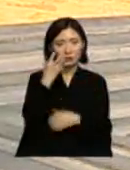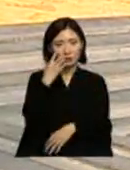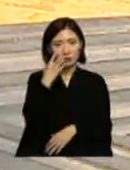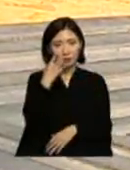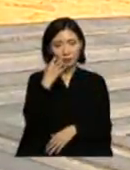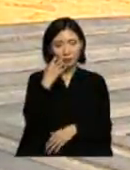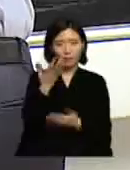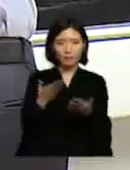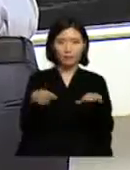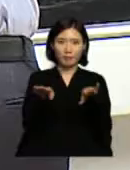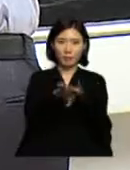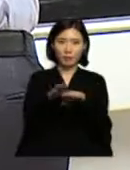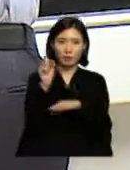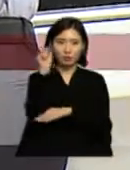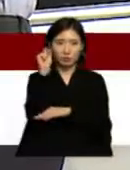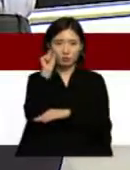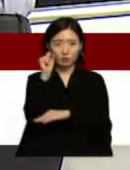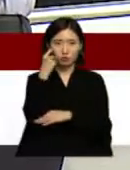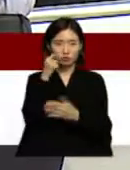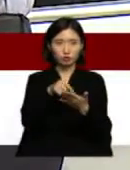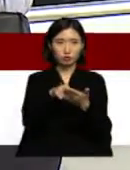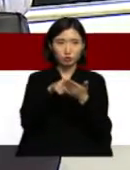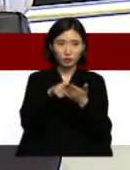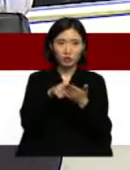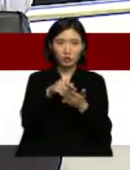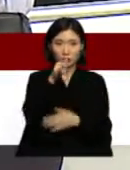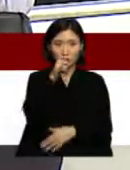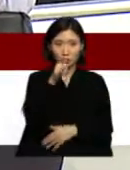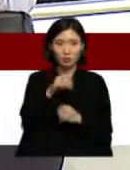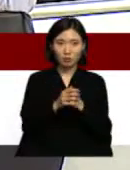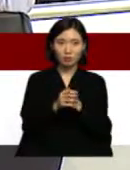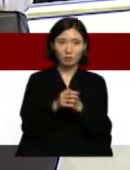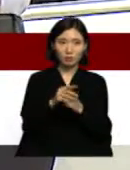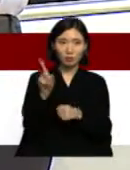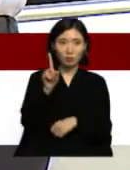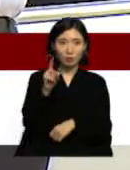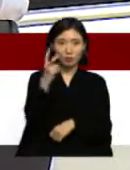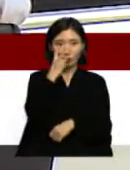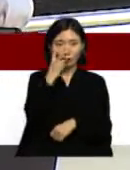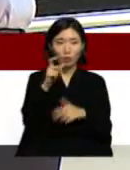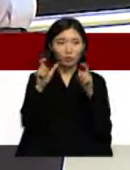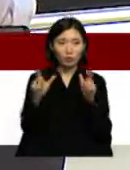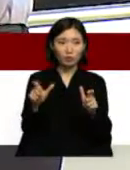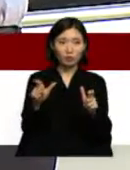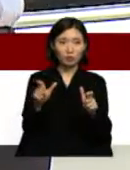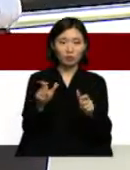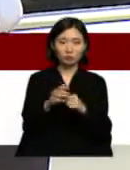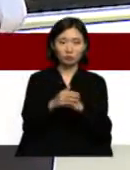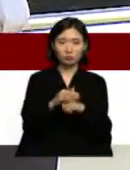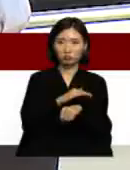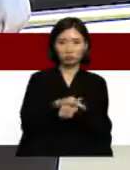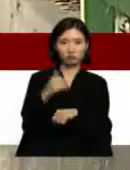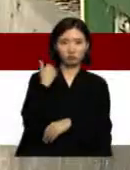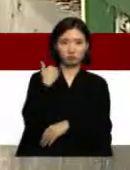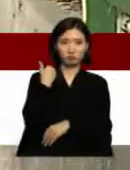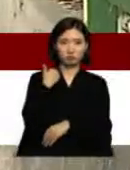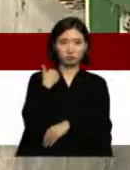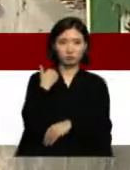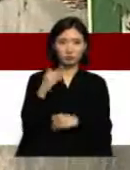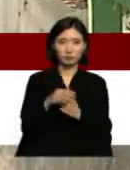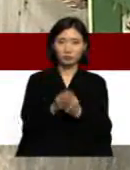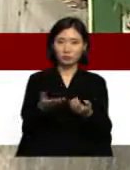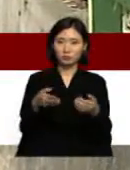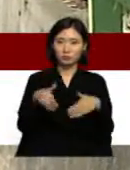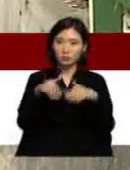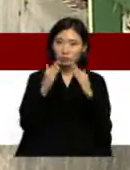시설입니다. 운전하면서 좀 눈에 띄세요? 어떠세요? 보호구역이요? 네. 잘 안 뜨죠, 이쪽은. 설치된 거